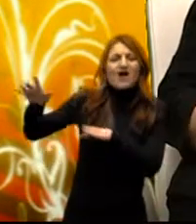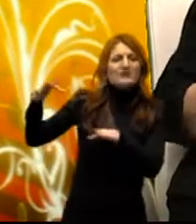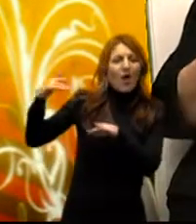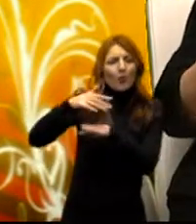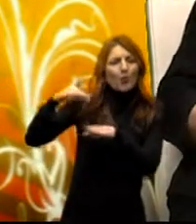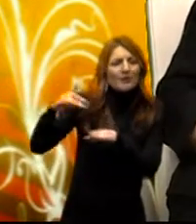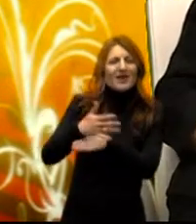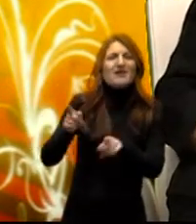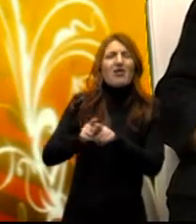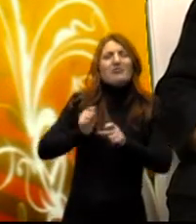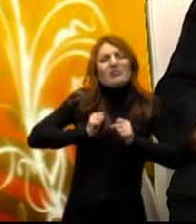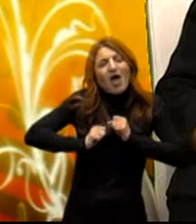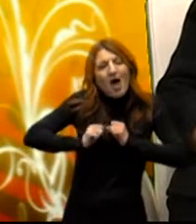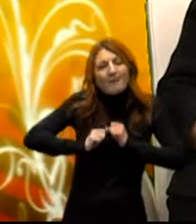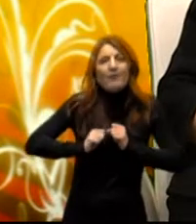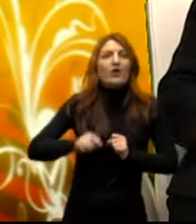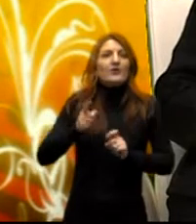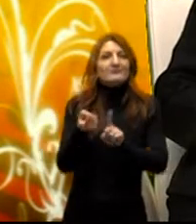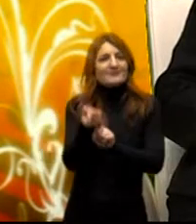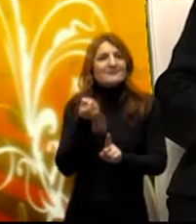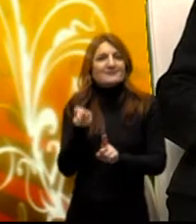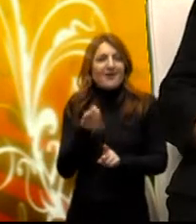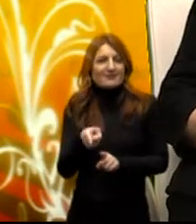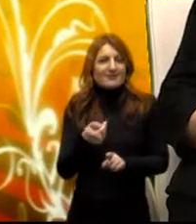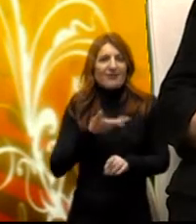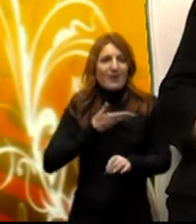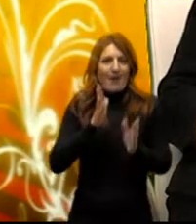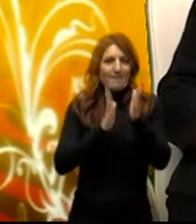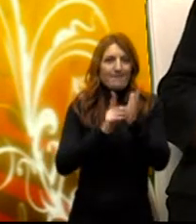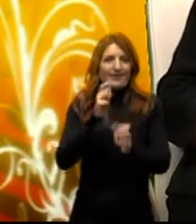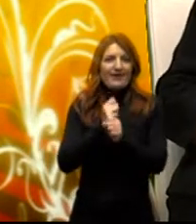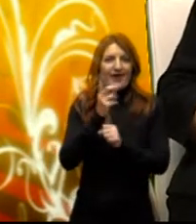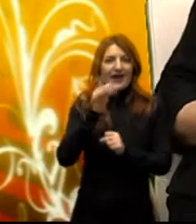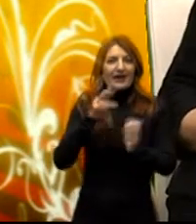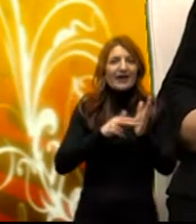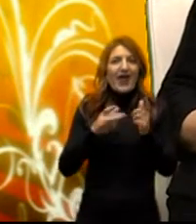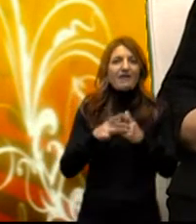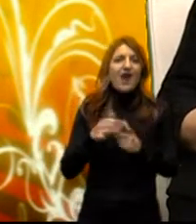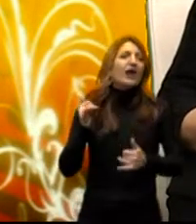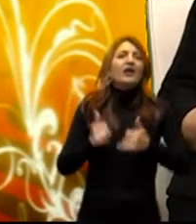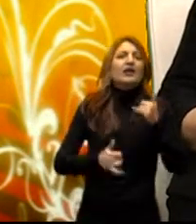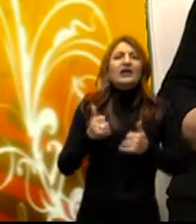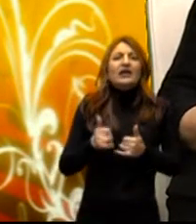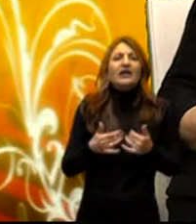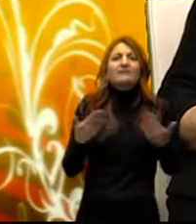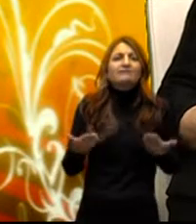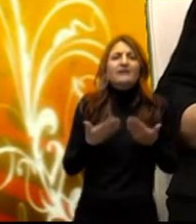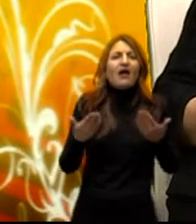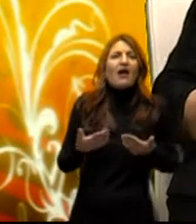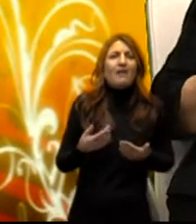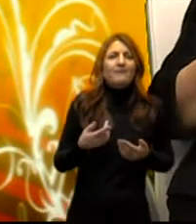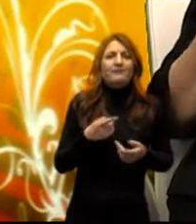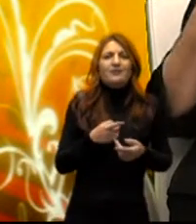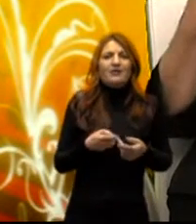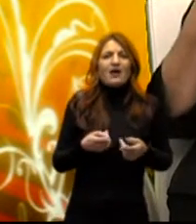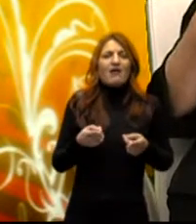tako dalje će ju provocirati. Ili može se javiti jedna i tenzijska glavobolja u tom trenutku, jer je